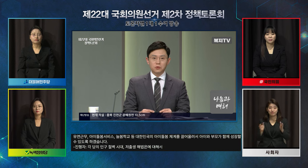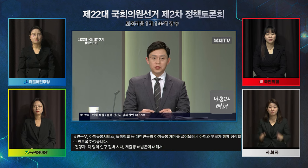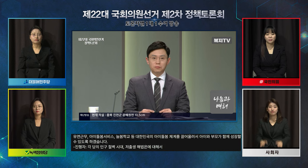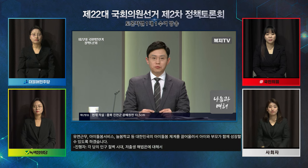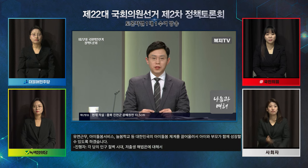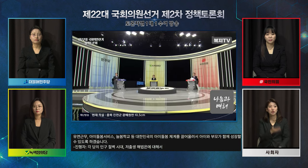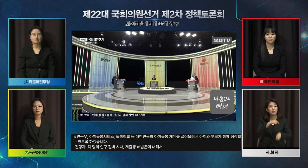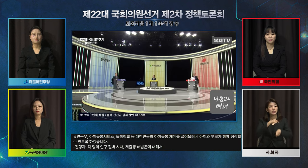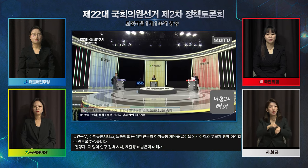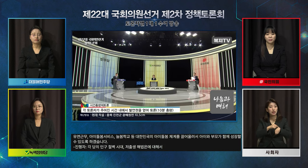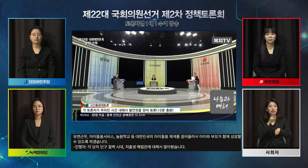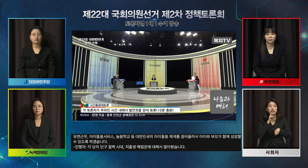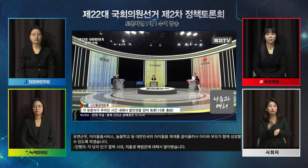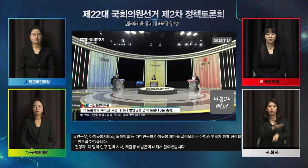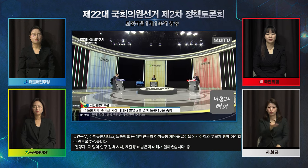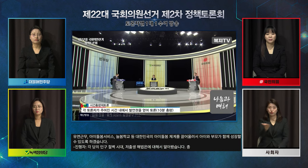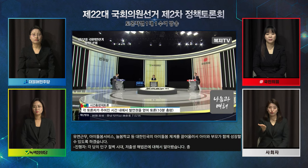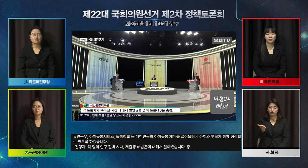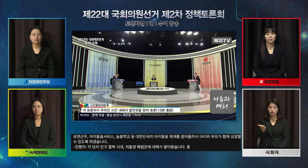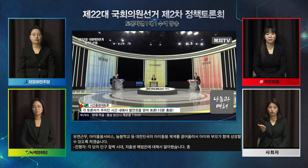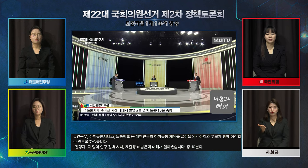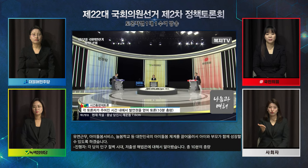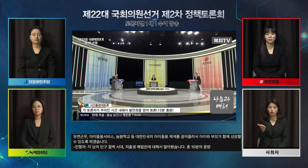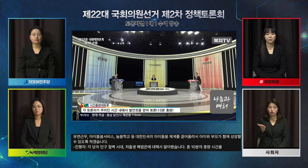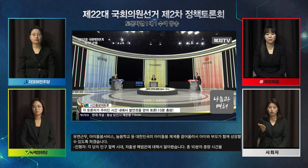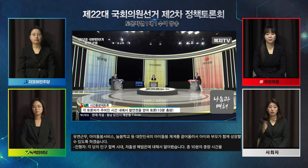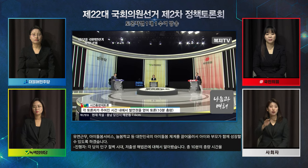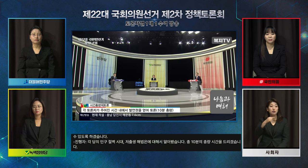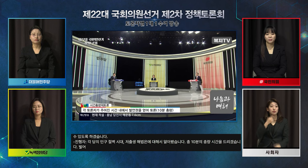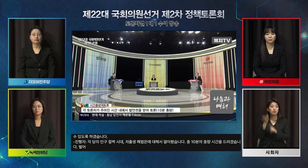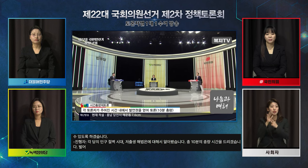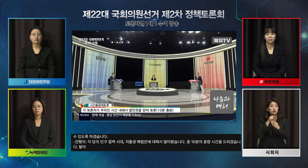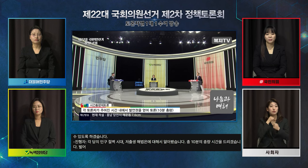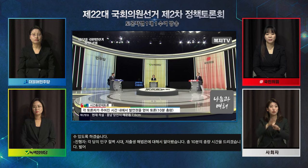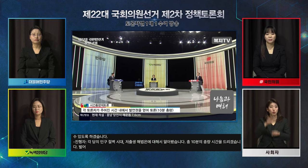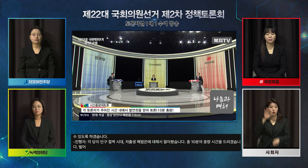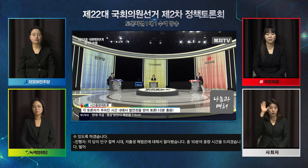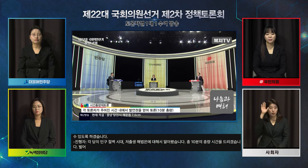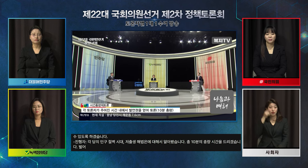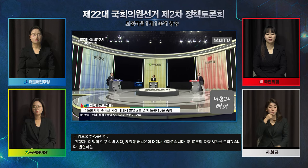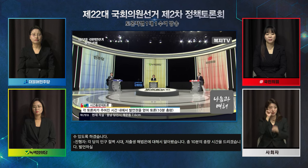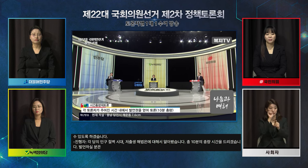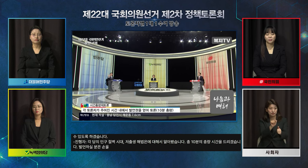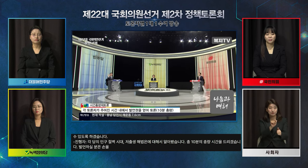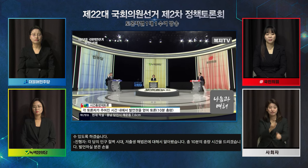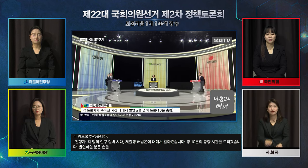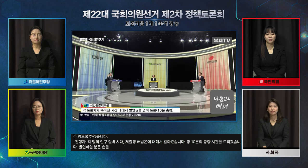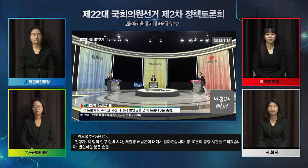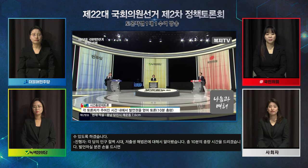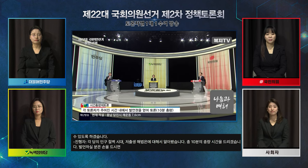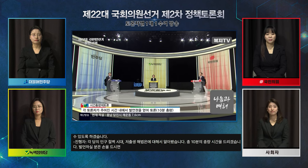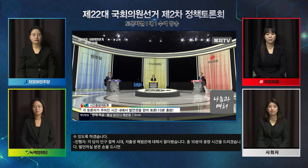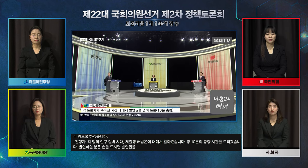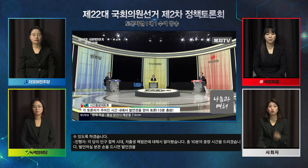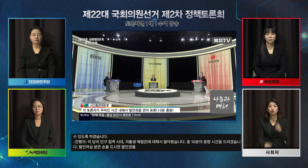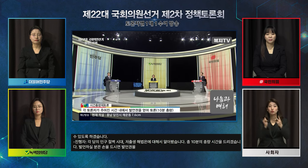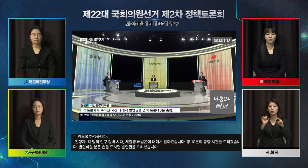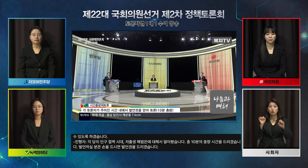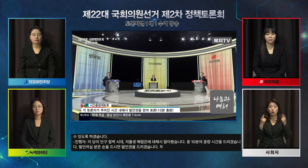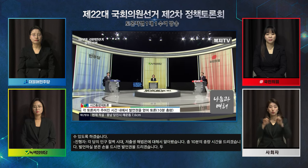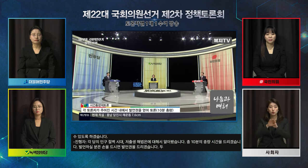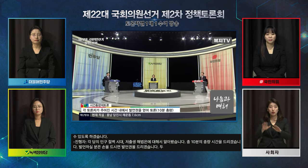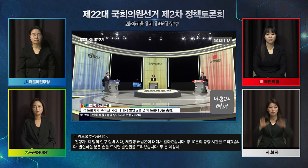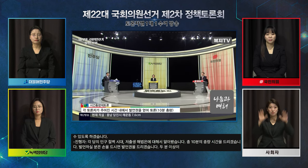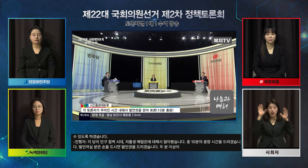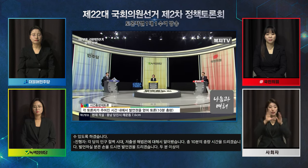토론자에게 총 10분의 총량 시간을 드리겠습니다. 발언한 10분은 손을 드시면 발언권을 드리겠습니다. 두 분 이상이 동시에 손을 든